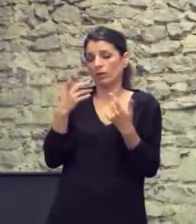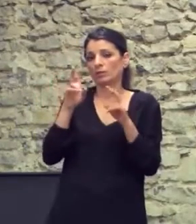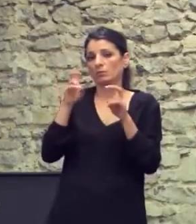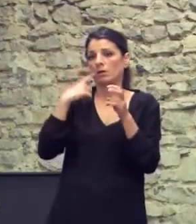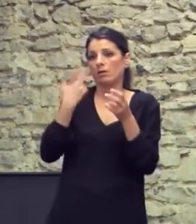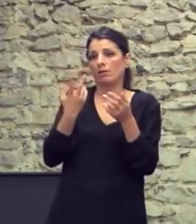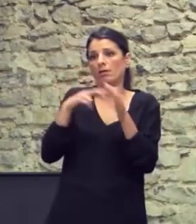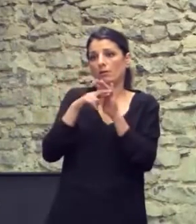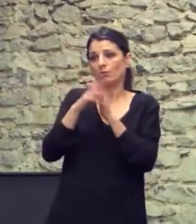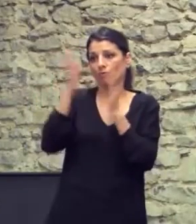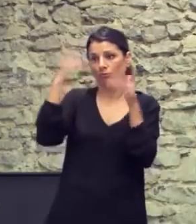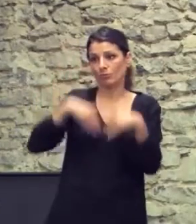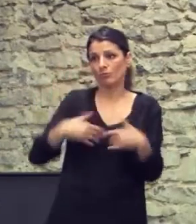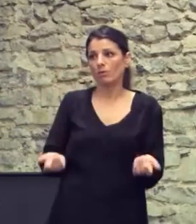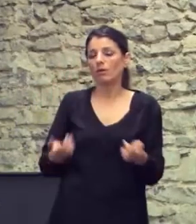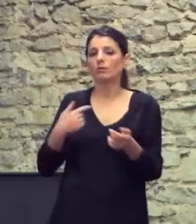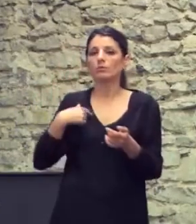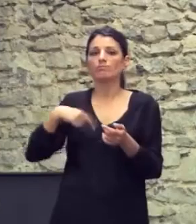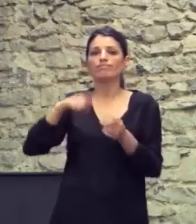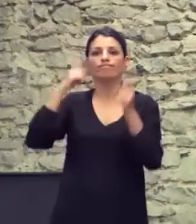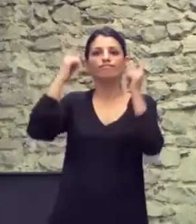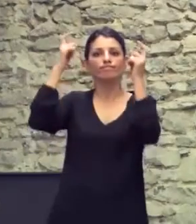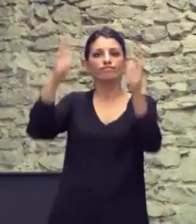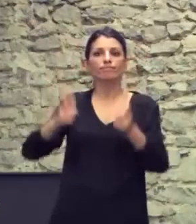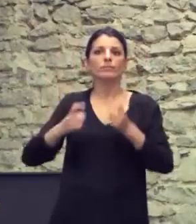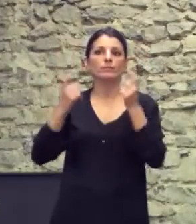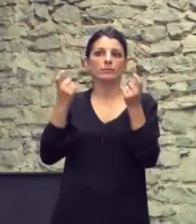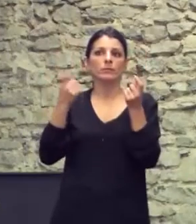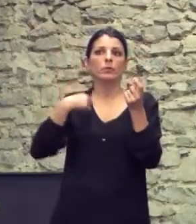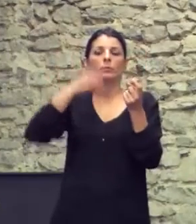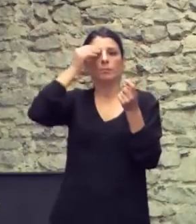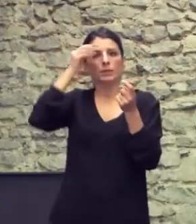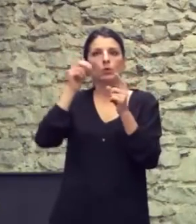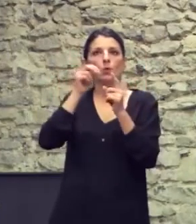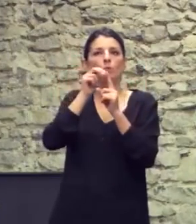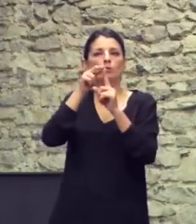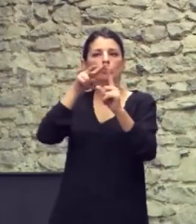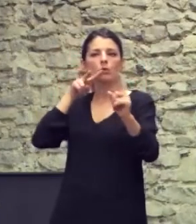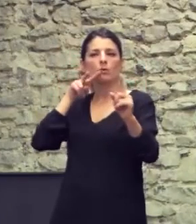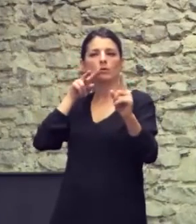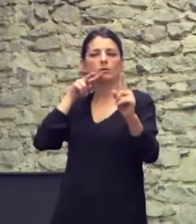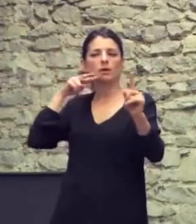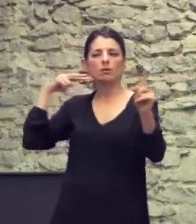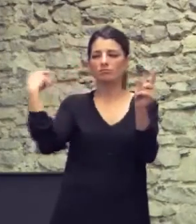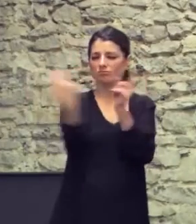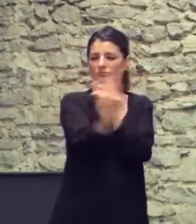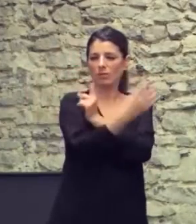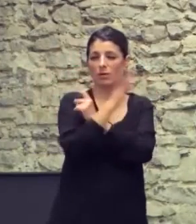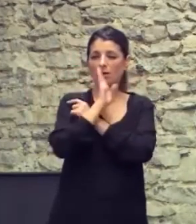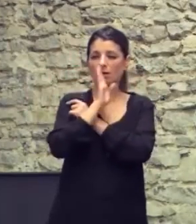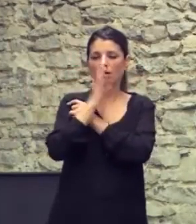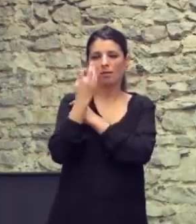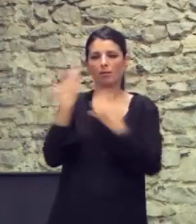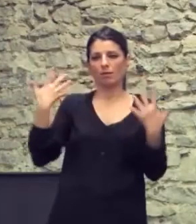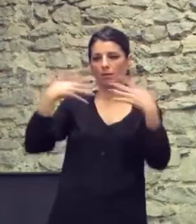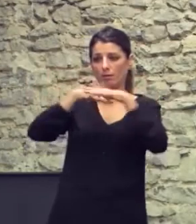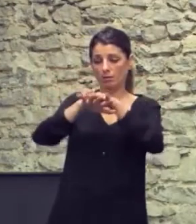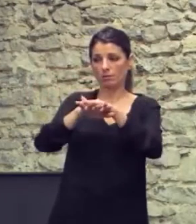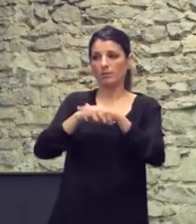dela medio, baina saiatu bar garela ere bai, bueno, nolabait, ikuspegi ezberdin horiek integratzen, ez? Lehen esan